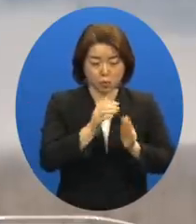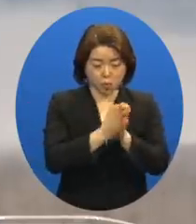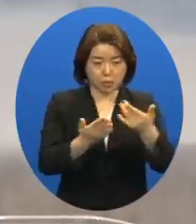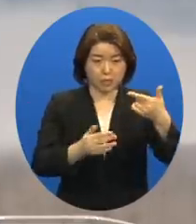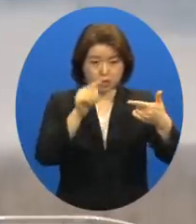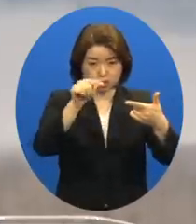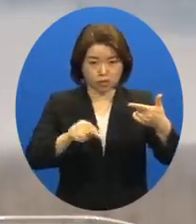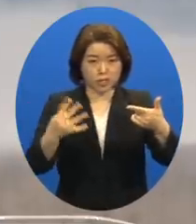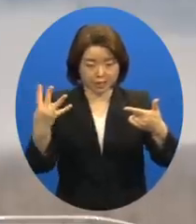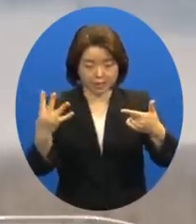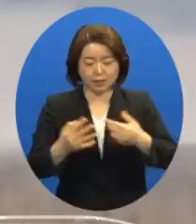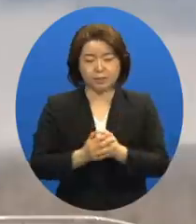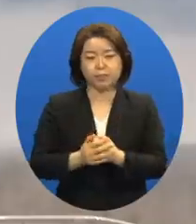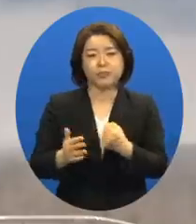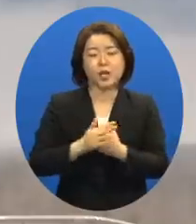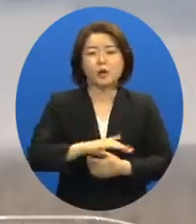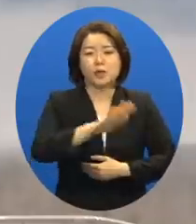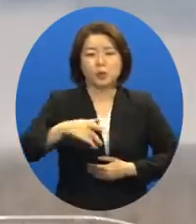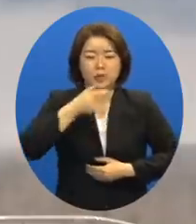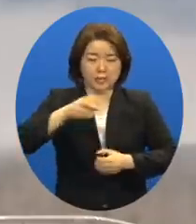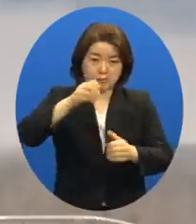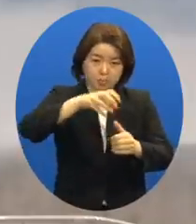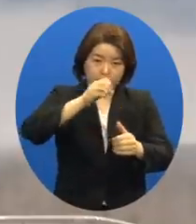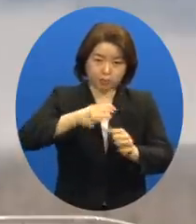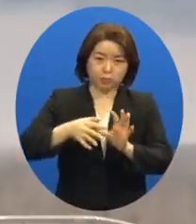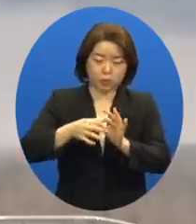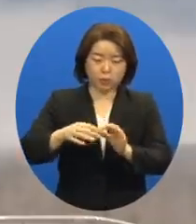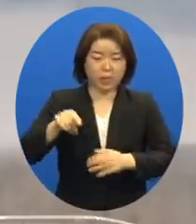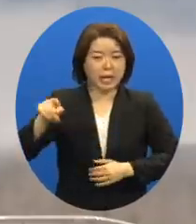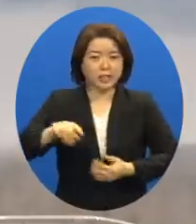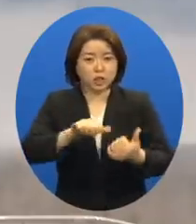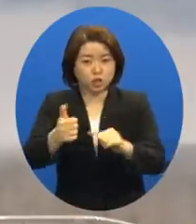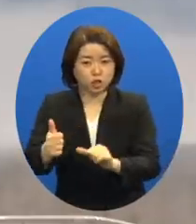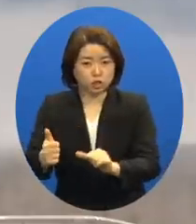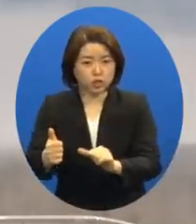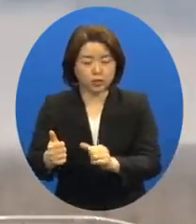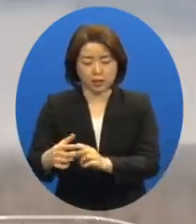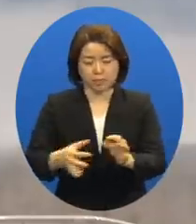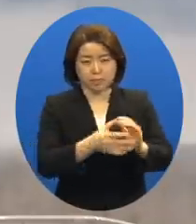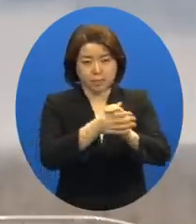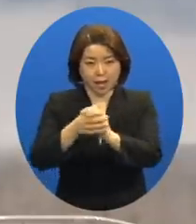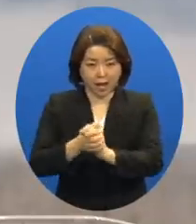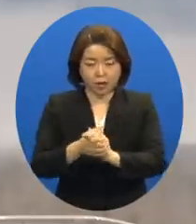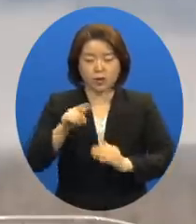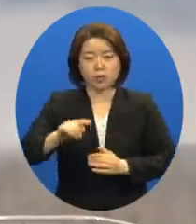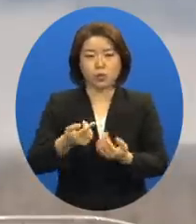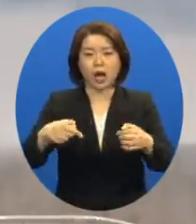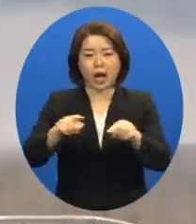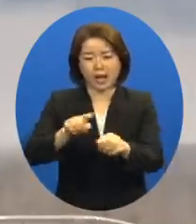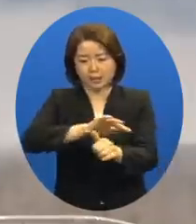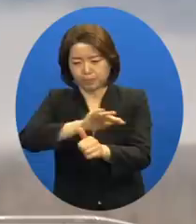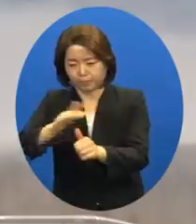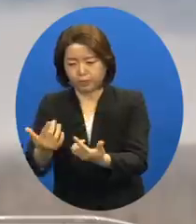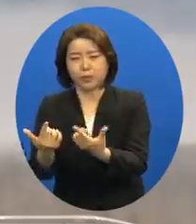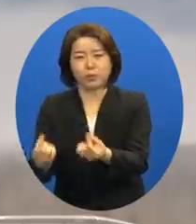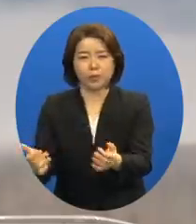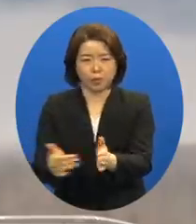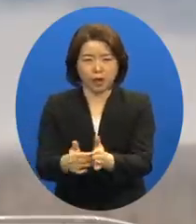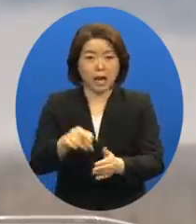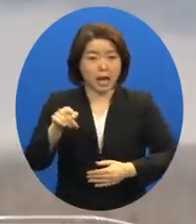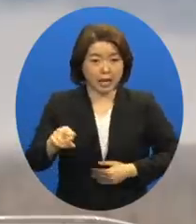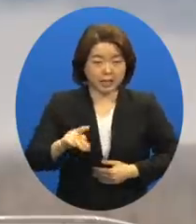그러므로 우리는 세례를 통하여 그의 죽으심과 연합함으로써 그와 함께 묻혔던 것입니다.